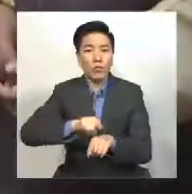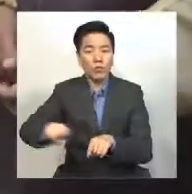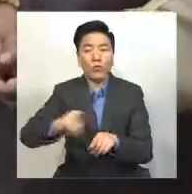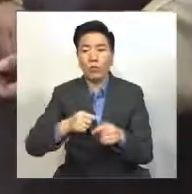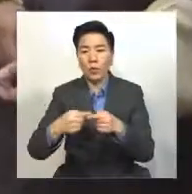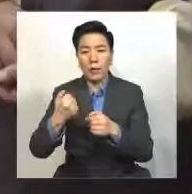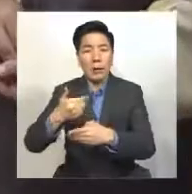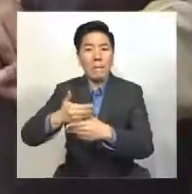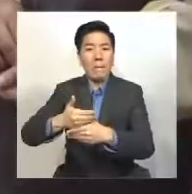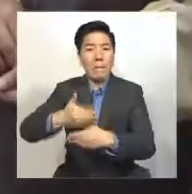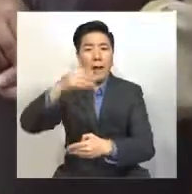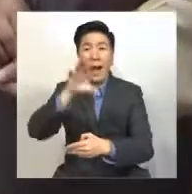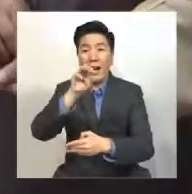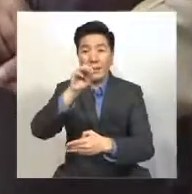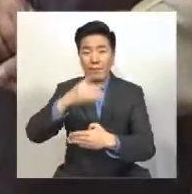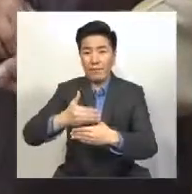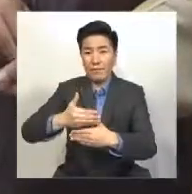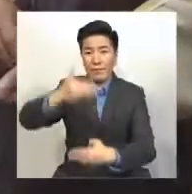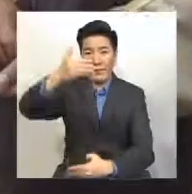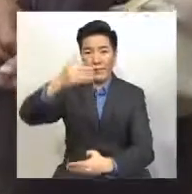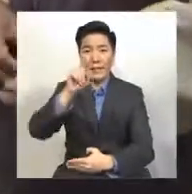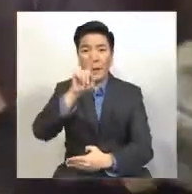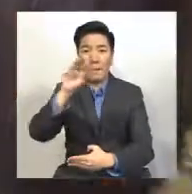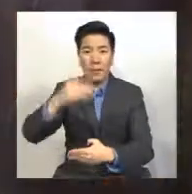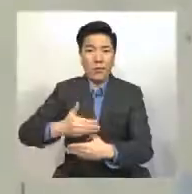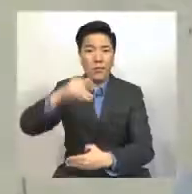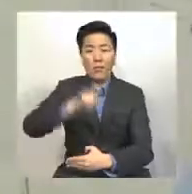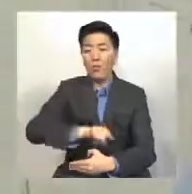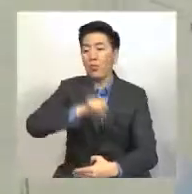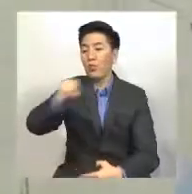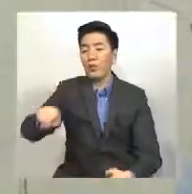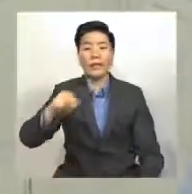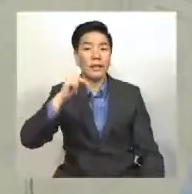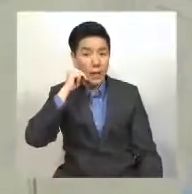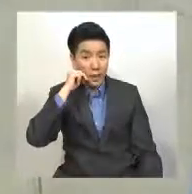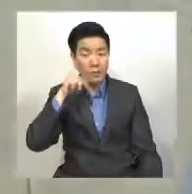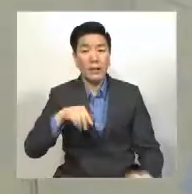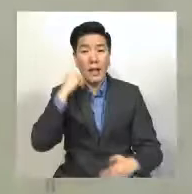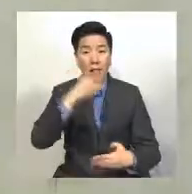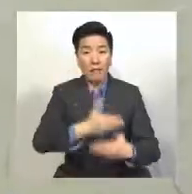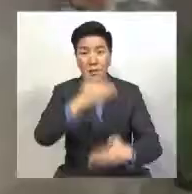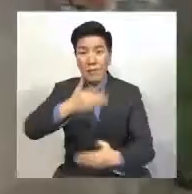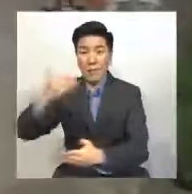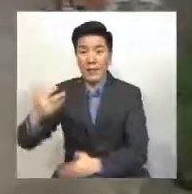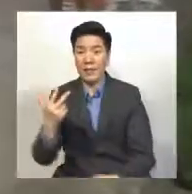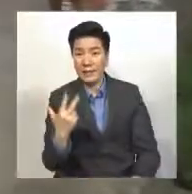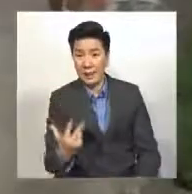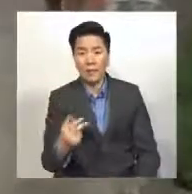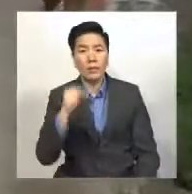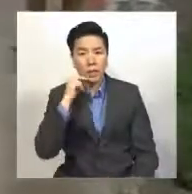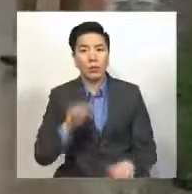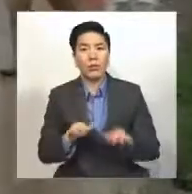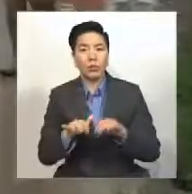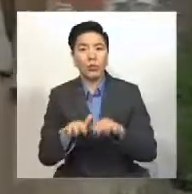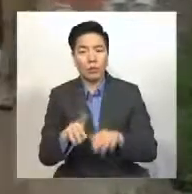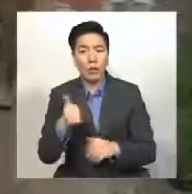ณะนี้เปิดขึ้นจาก50เซนติเมตรเป็น1เมตรก่อนไหลลงแม่น้ำชีต่อไปโดยบึงทั้ง3แห่งขณะนี้ยังสามารถรับน้ำได้อี